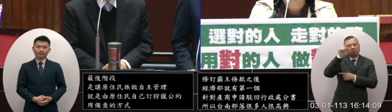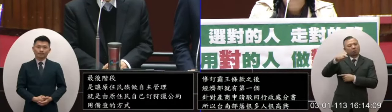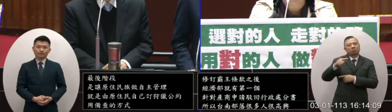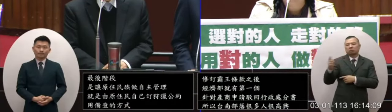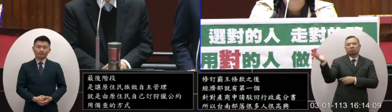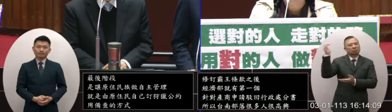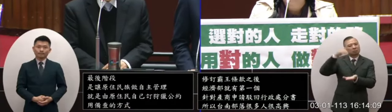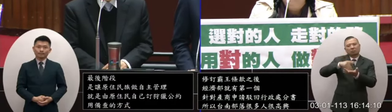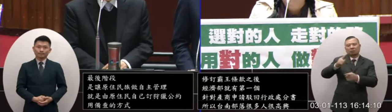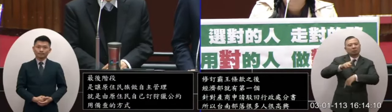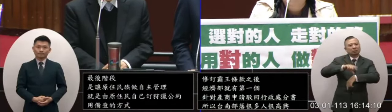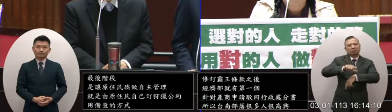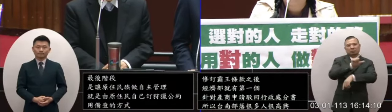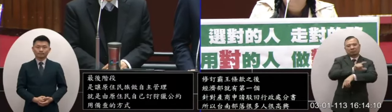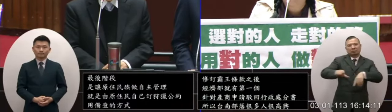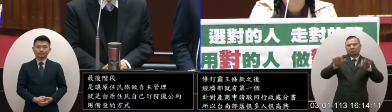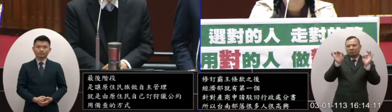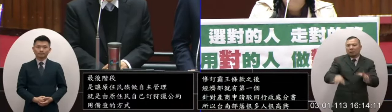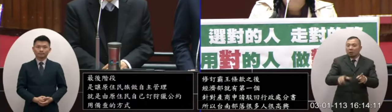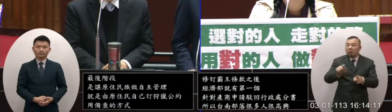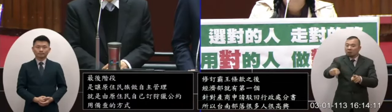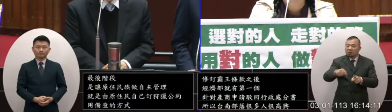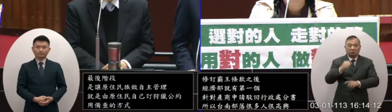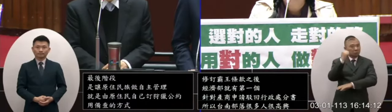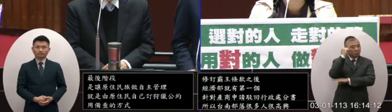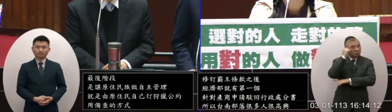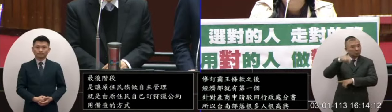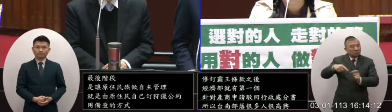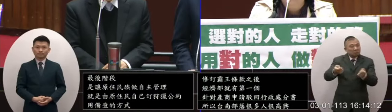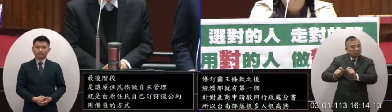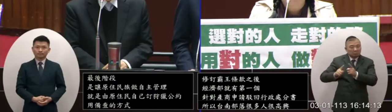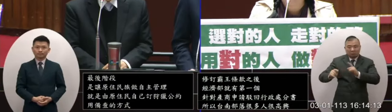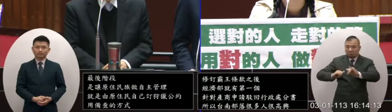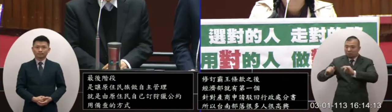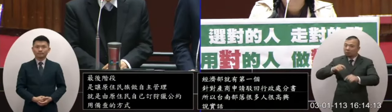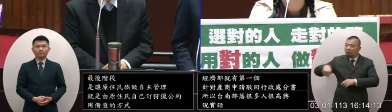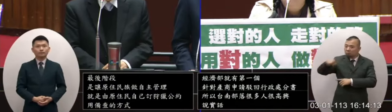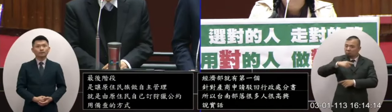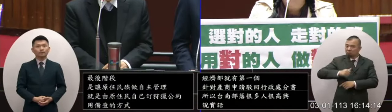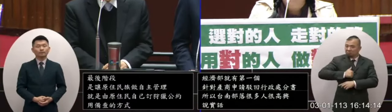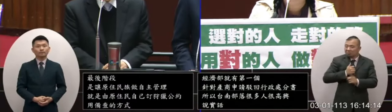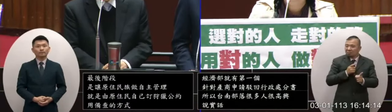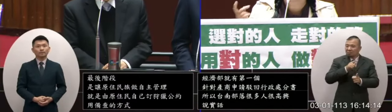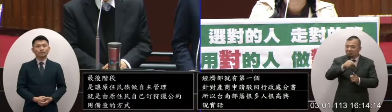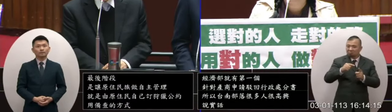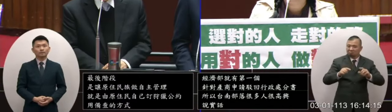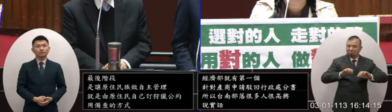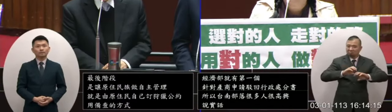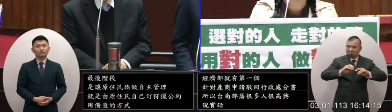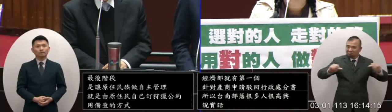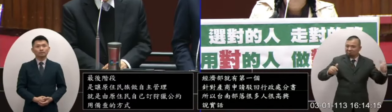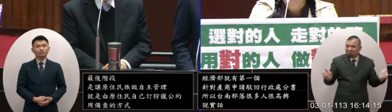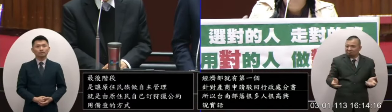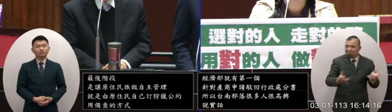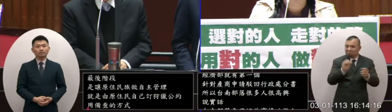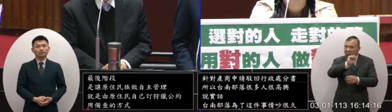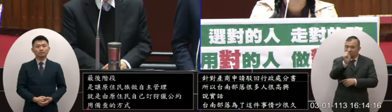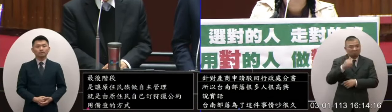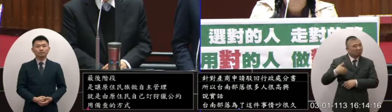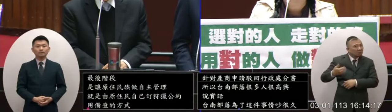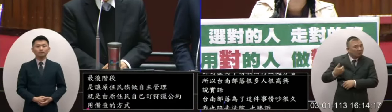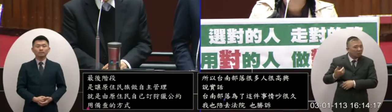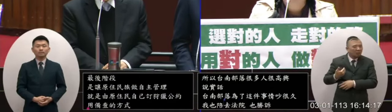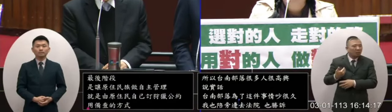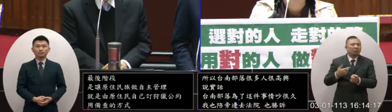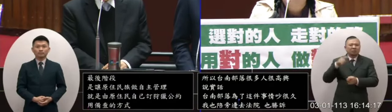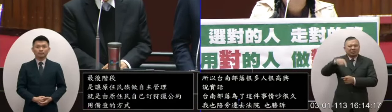在地人怎么会不知道可不可以开发呢？所以部落之章同意办法非常的重要，他们知道那个地方是水源